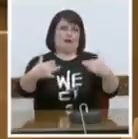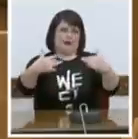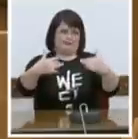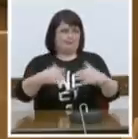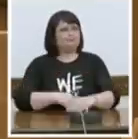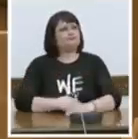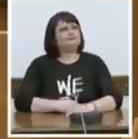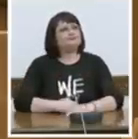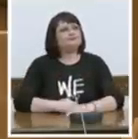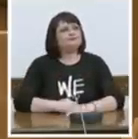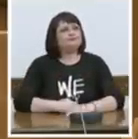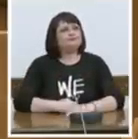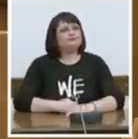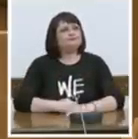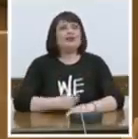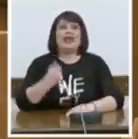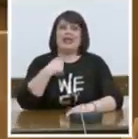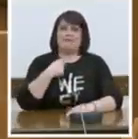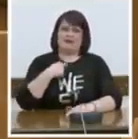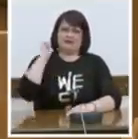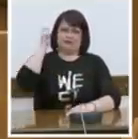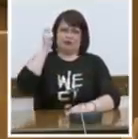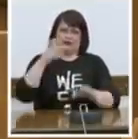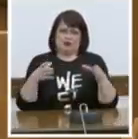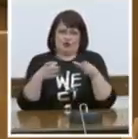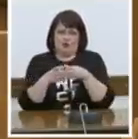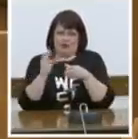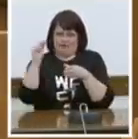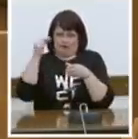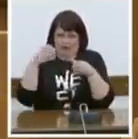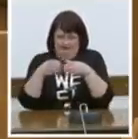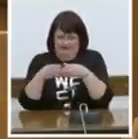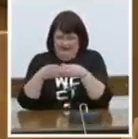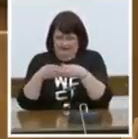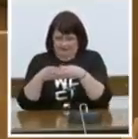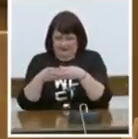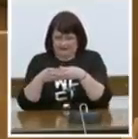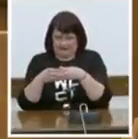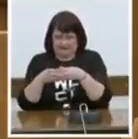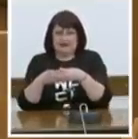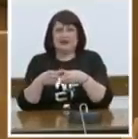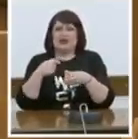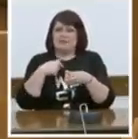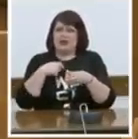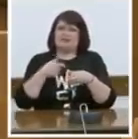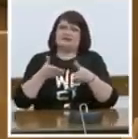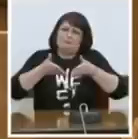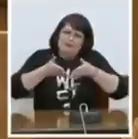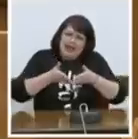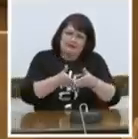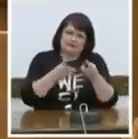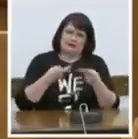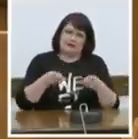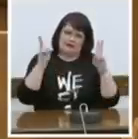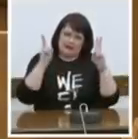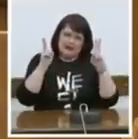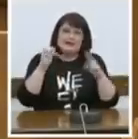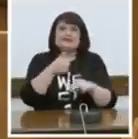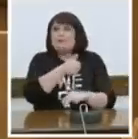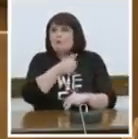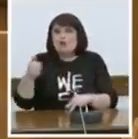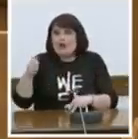Η κοινοβουλευτική μας ομάδα, η κοινοβουλευτική ομάδα της Πλεύσης Ελευθερίας, είναι η μόνη